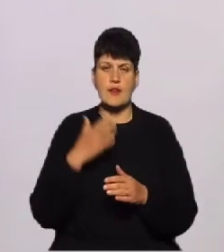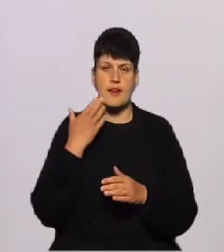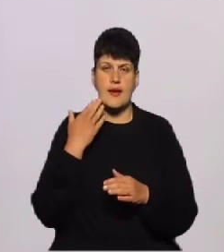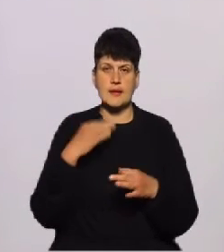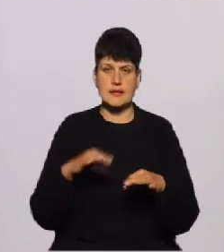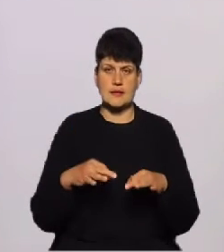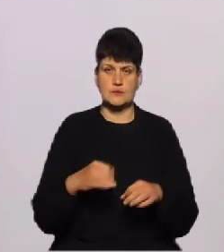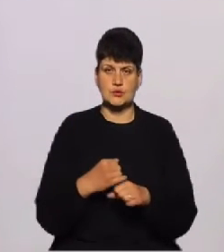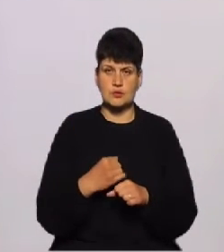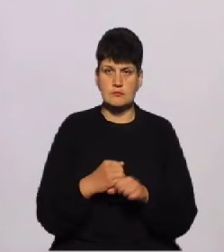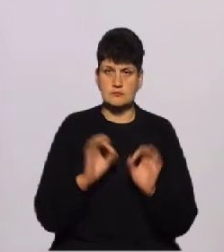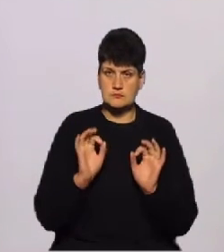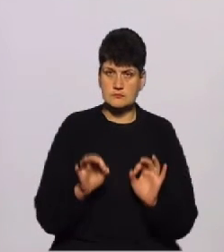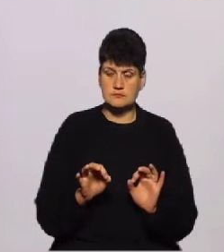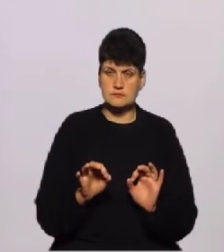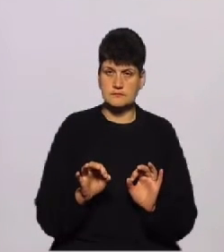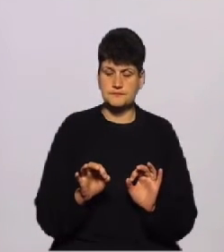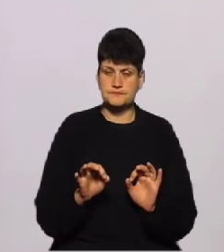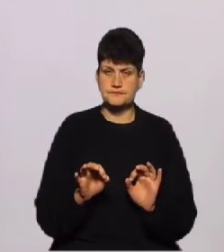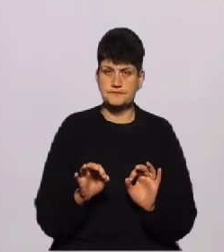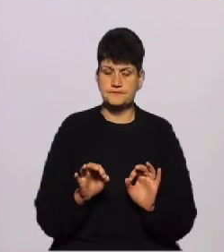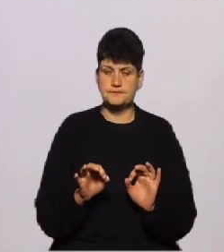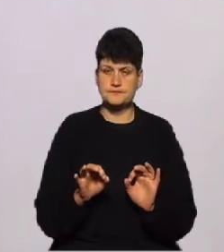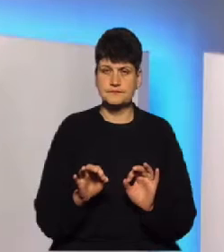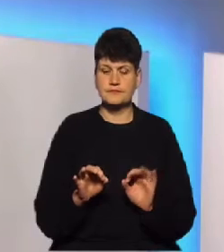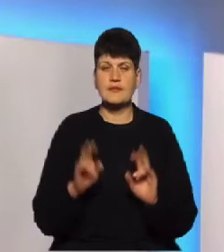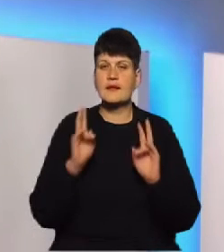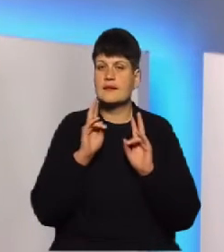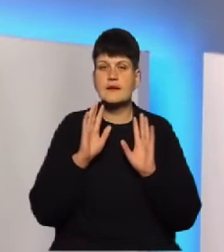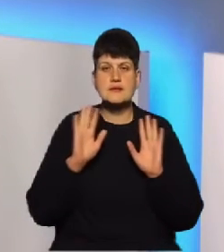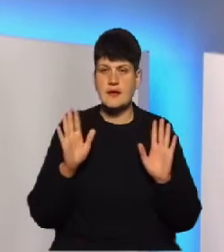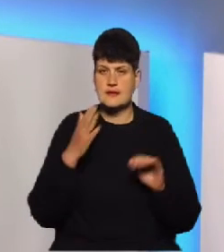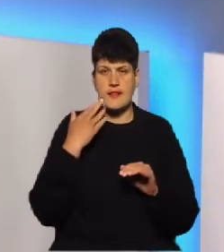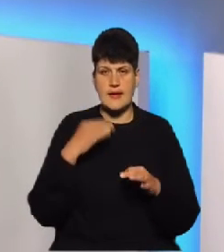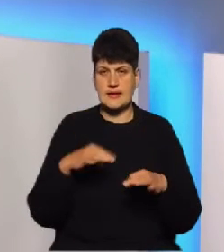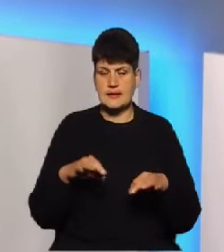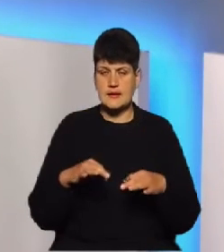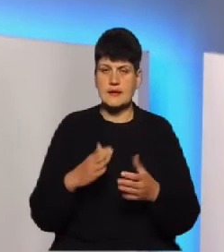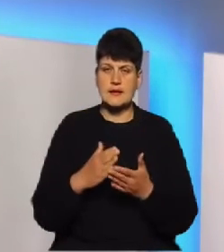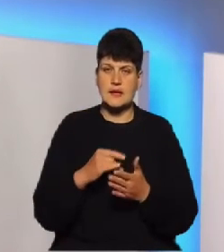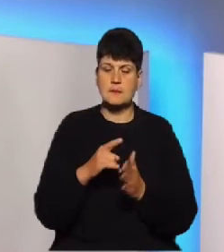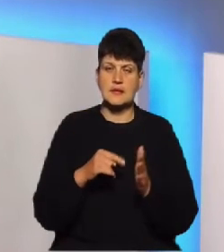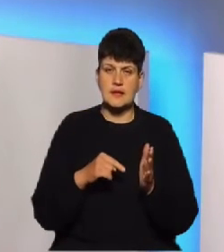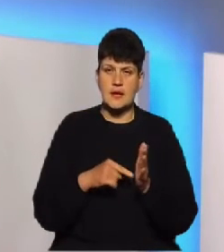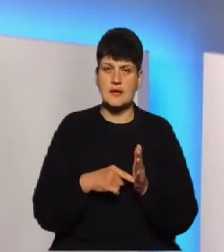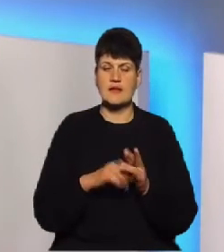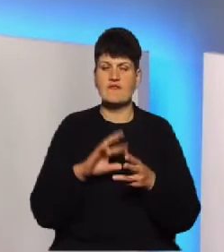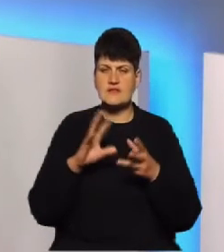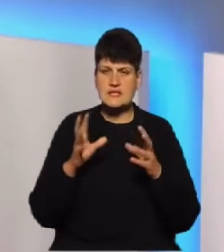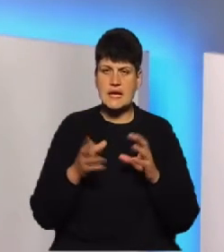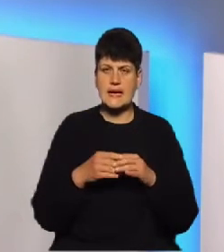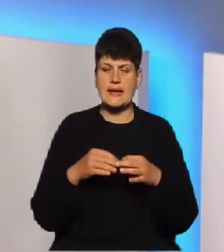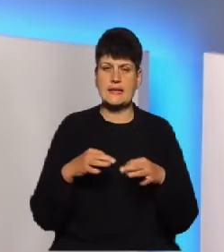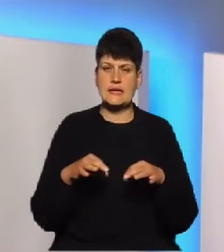транспорт, правильно? Чи є таке поняття? Не знаю за легкий транспорт, де таке питання. Далі. Йде таке питання взагалі, як транспортний засіб, якщо